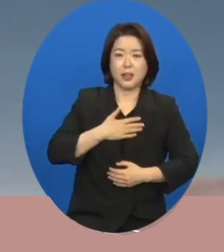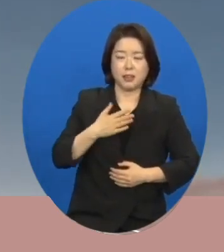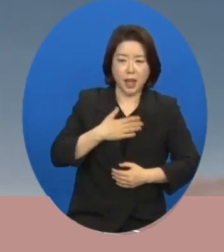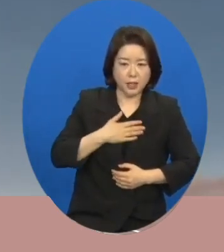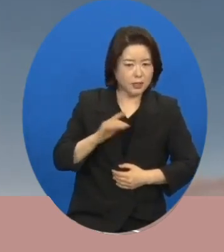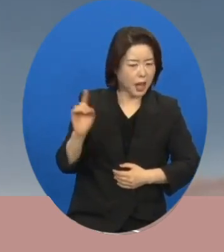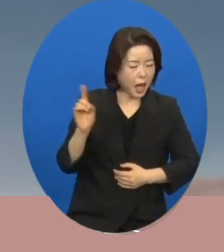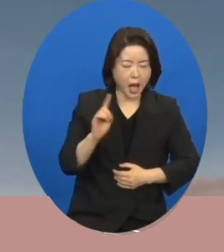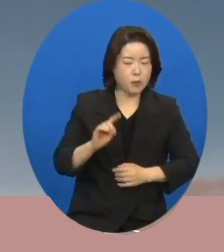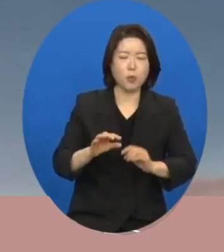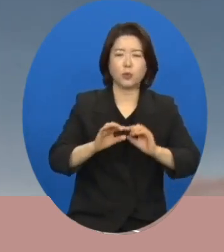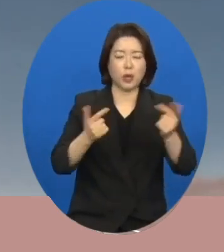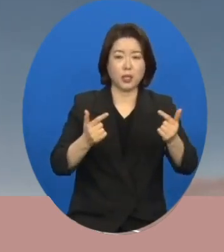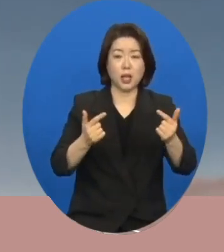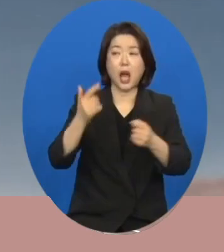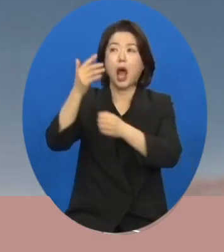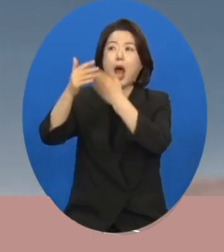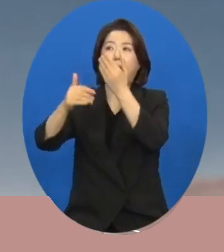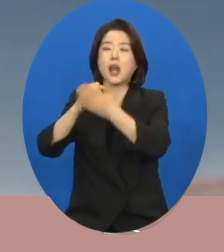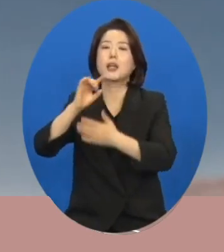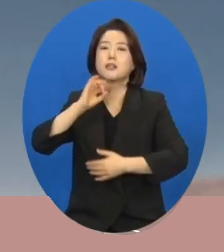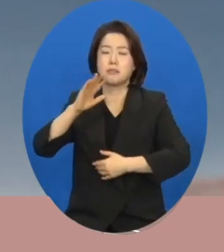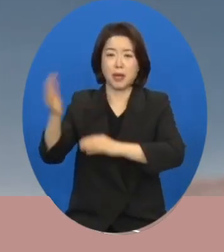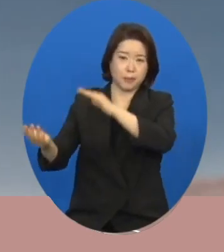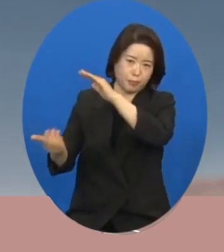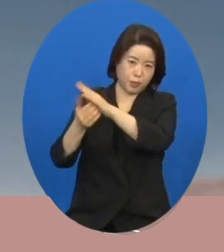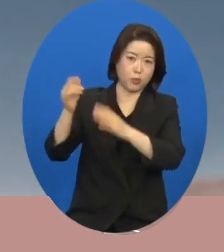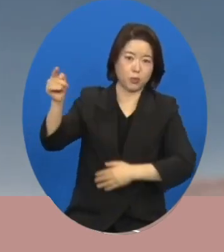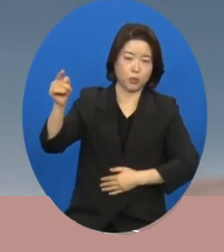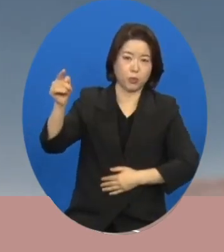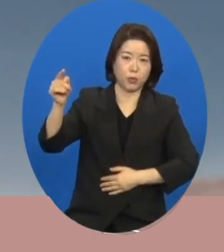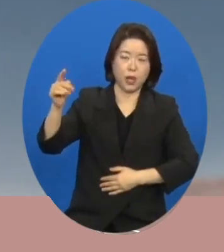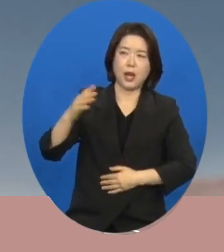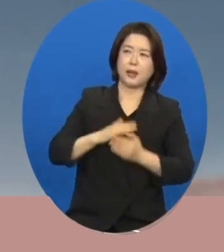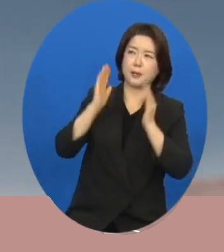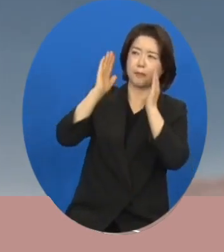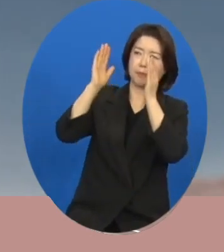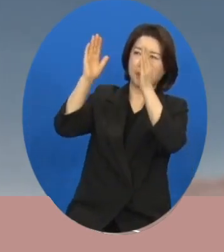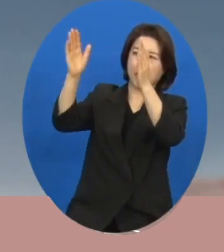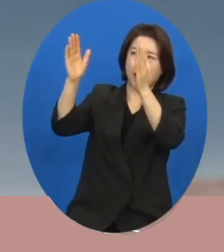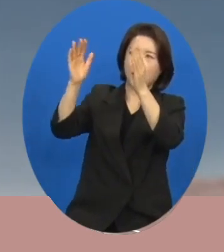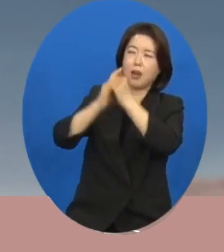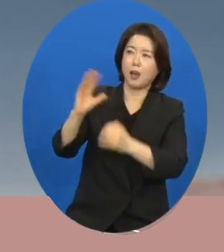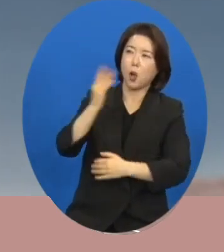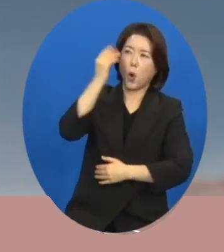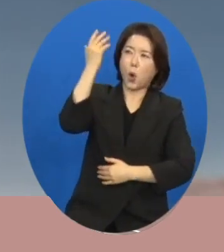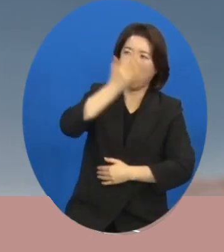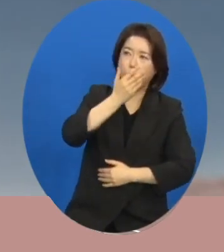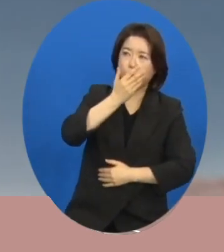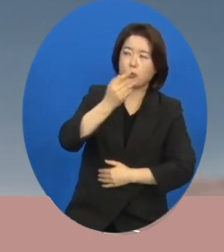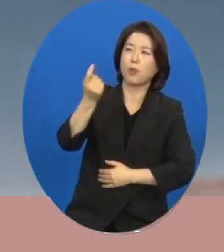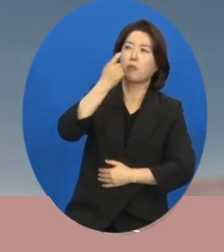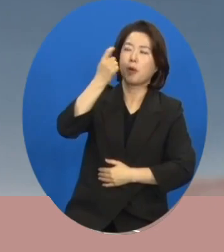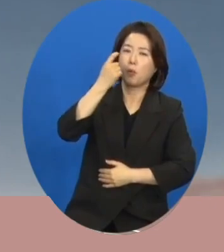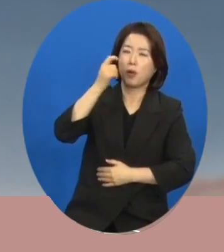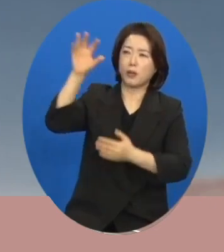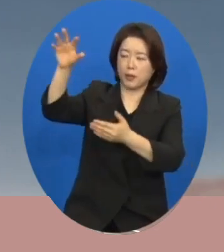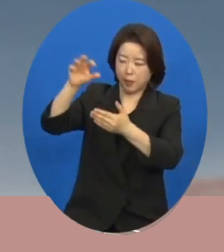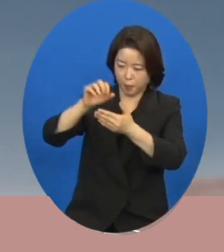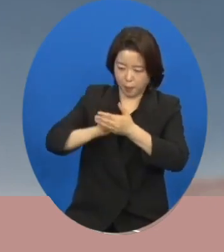하는 그 싱글 포커스라고 하는 거룩 성결을 먼저 주님 말씀하신 것이고 자신에게 적용한 거예요